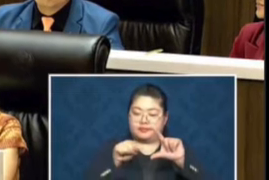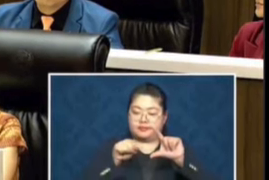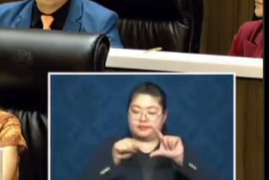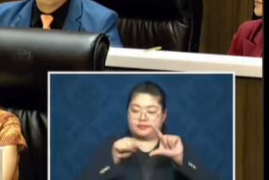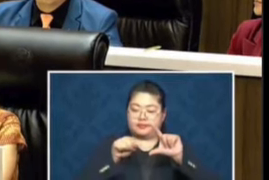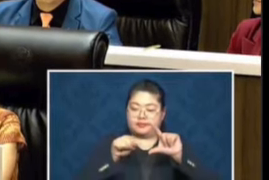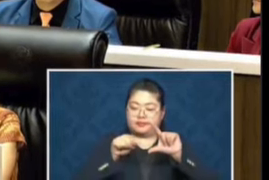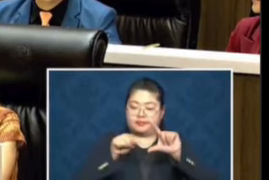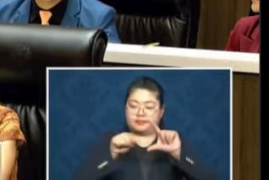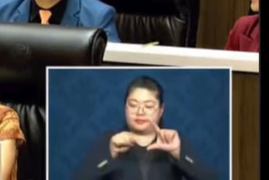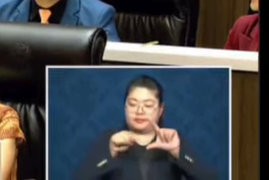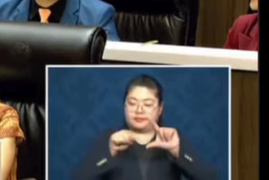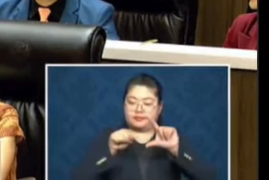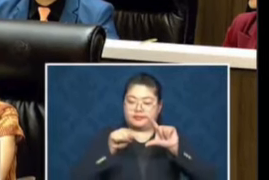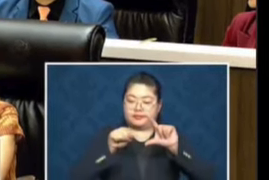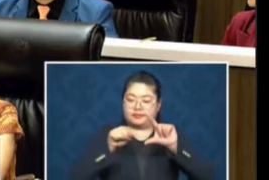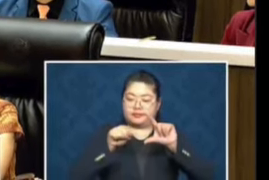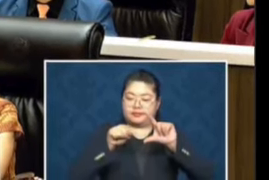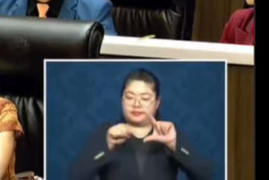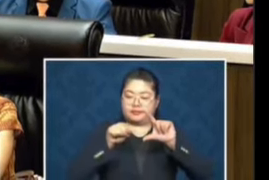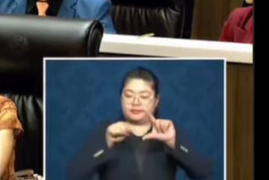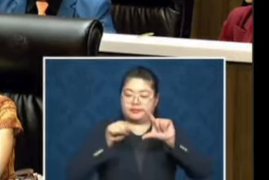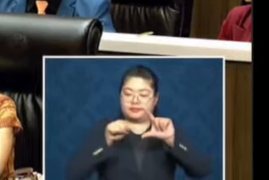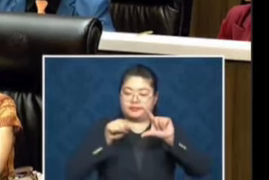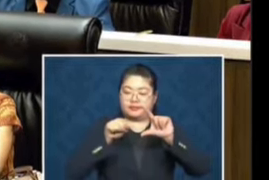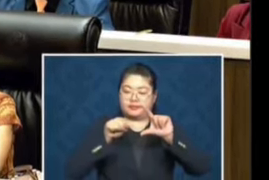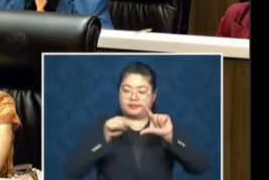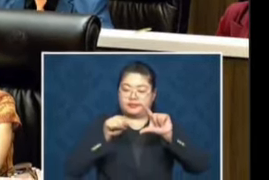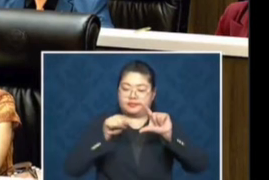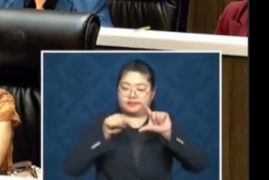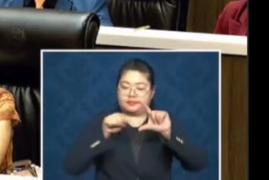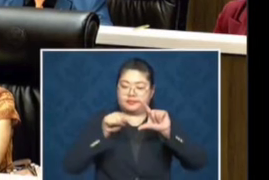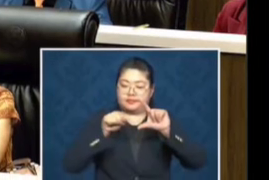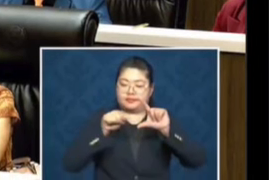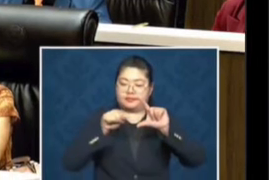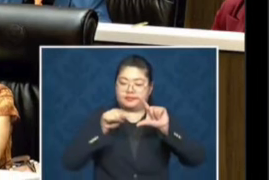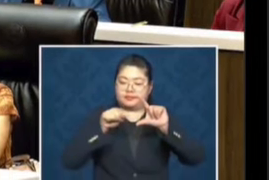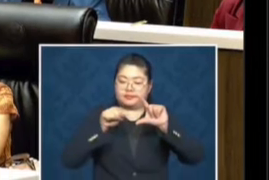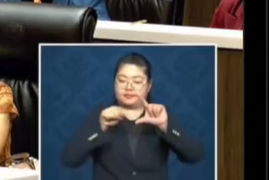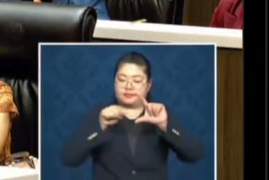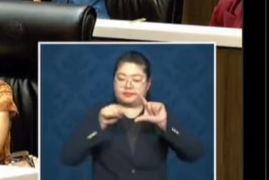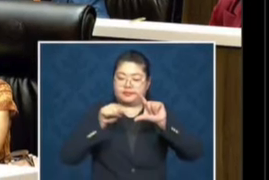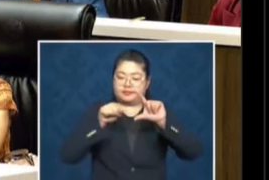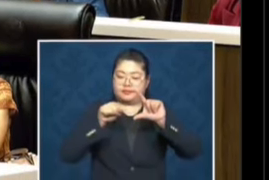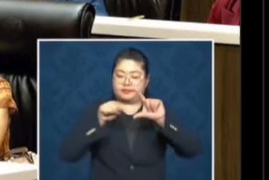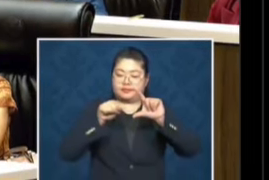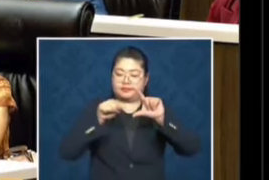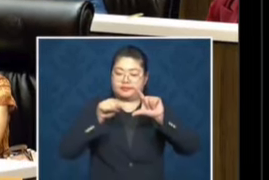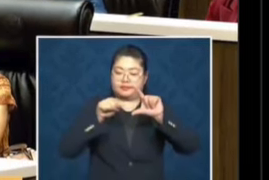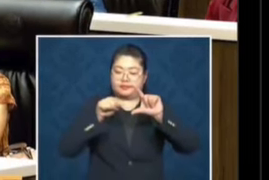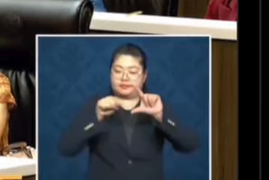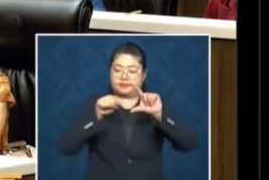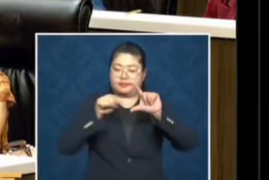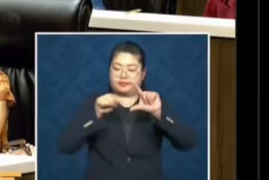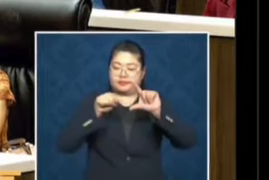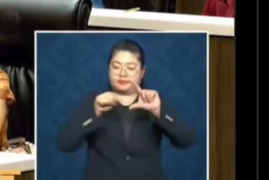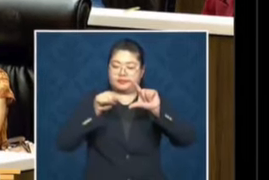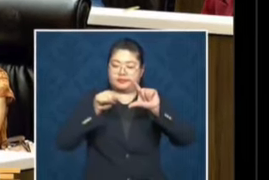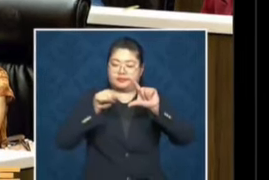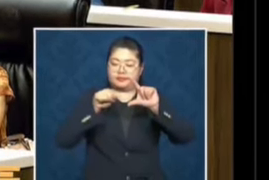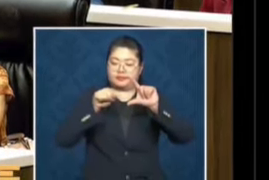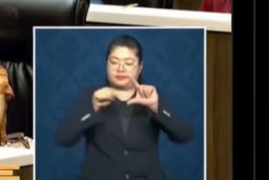นต่อรุ่นขาดความโปร่งใสแม้แต่องค์กรอิสระอย่างสตง.ปปช.ก็ยังน้